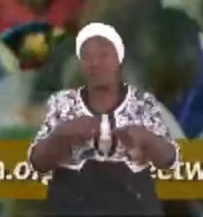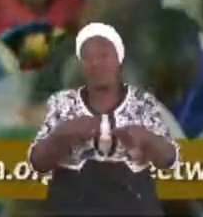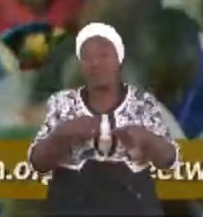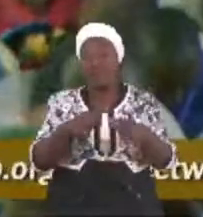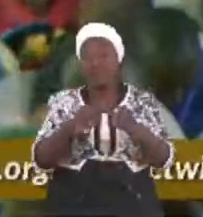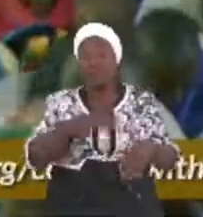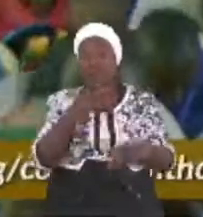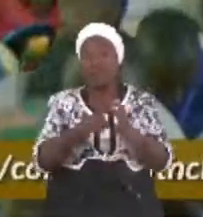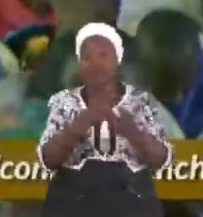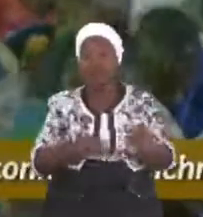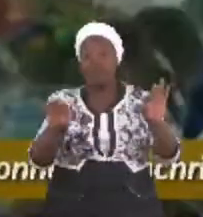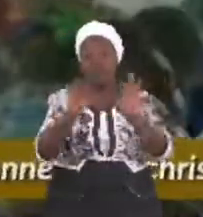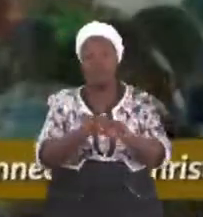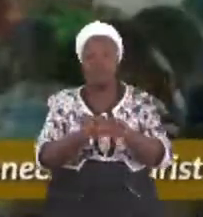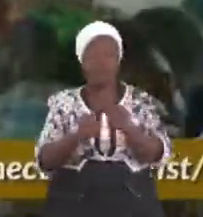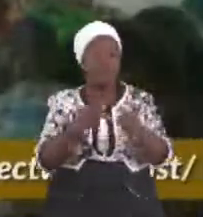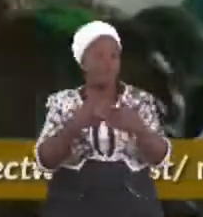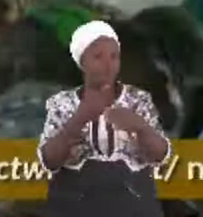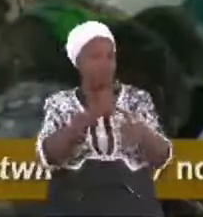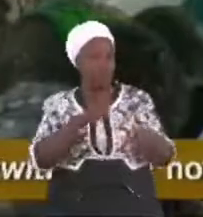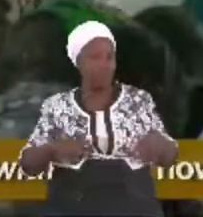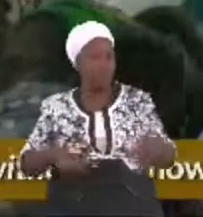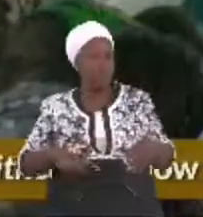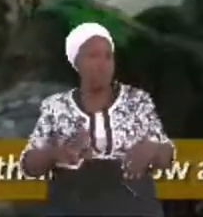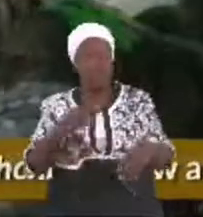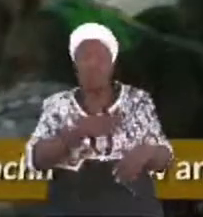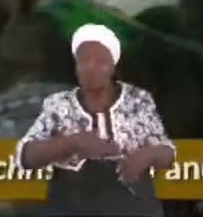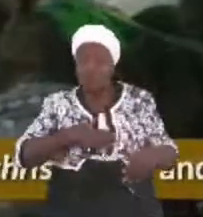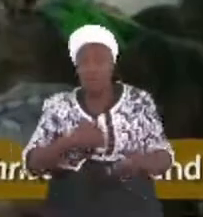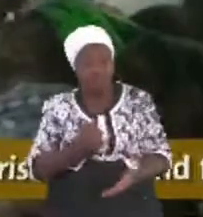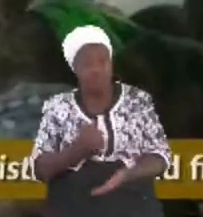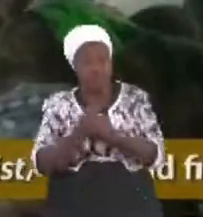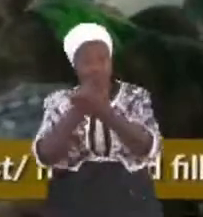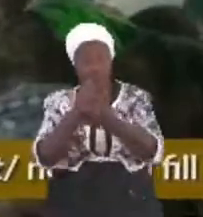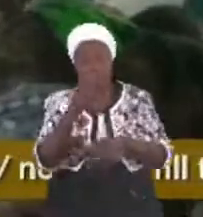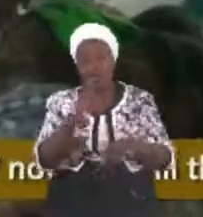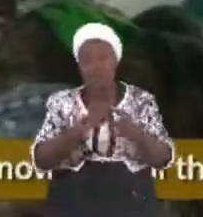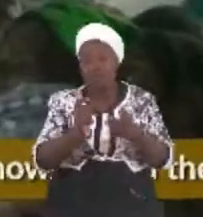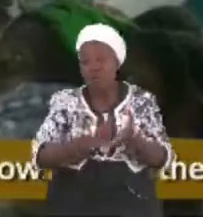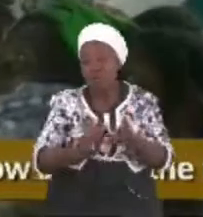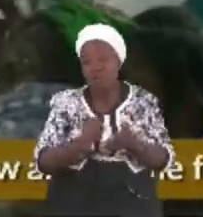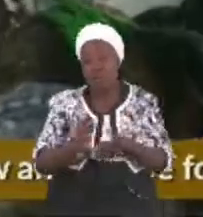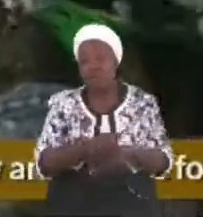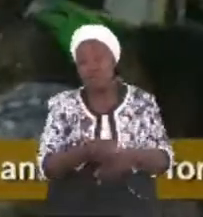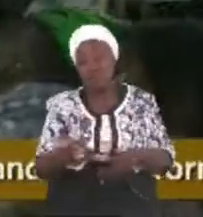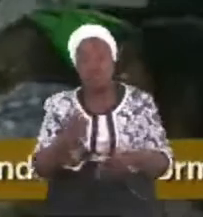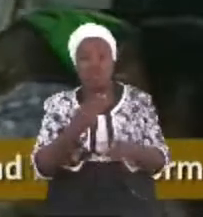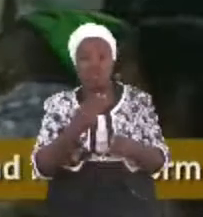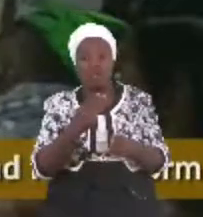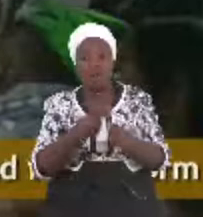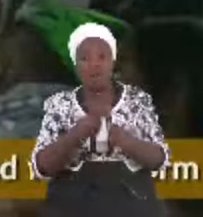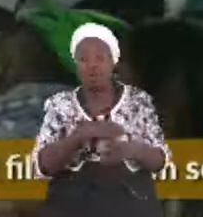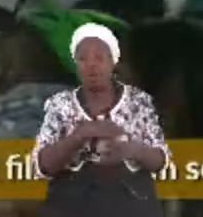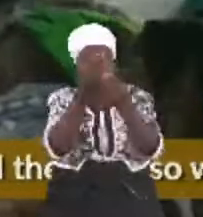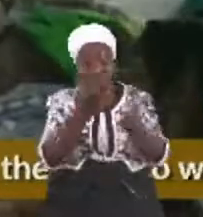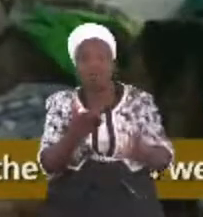Donc, occupons-nous rapidement de ceux qui ont donné leur vie au Seigneur. Vous qui êtes en ligne, connectez-vous à Christ. Il y a un numéro de téléphone